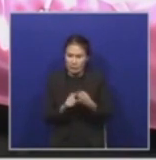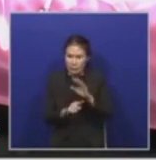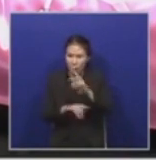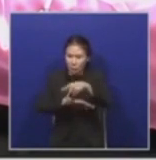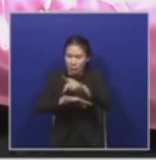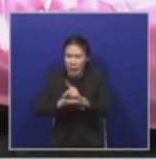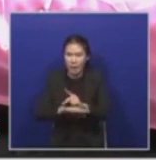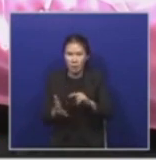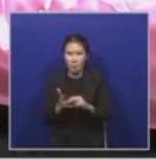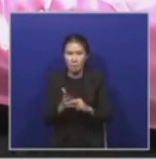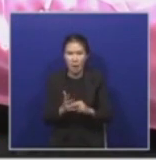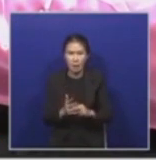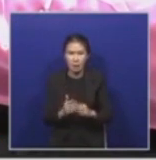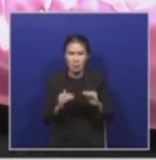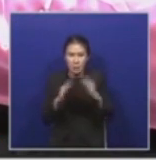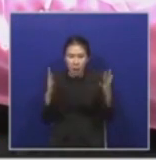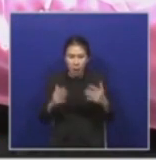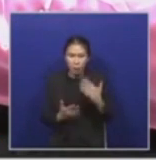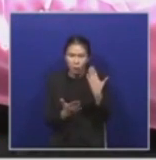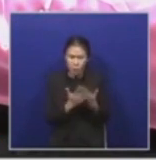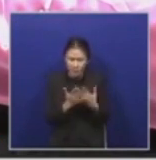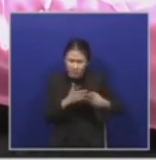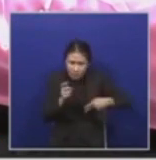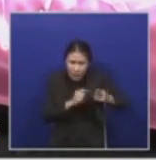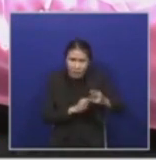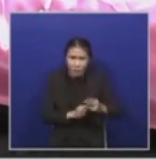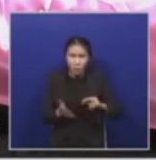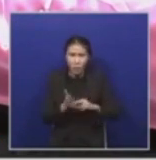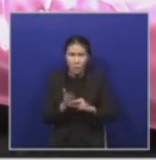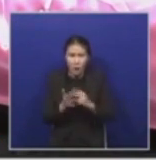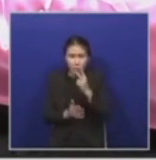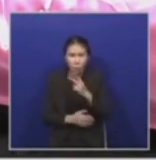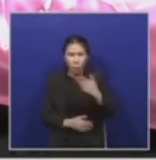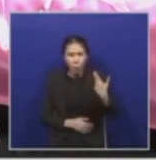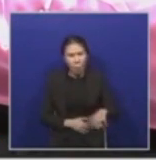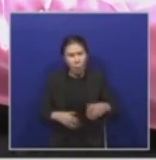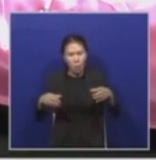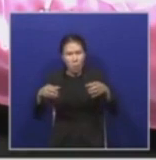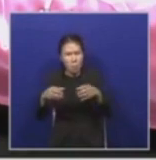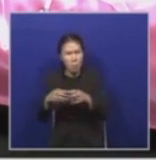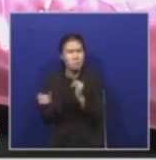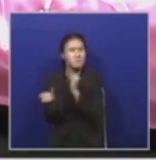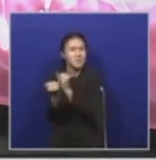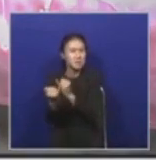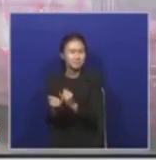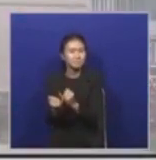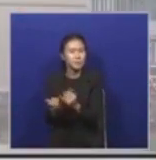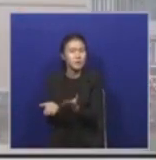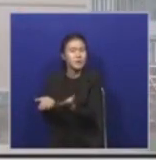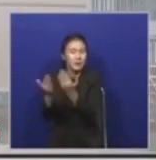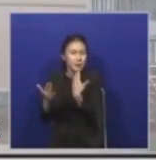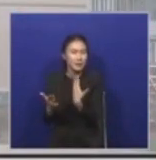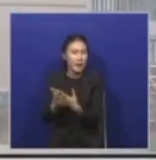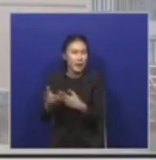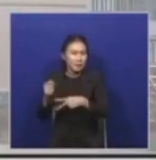าอีกเนี่ยเสียเวลาไอ้ก้อนใหญ่ๆเนี่ยโอ้โหของพรรคพวกตัวเองไม่ค่อยตัดถ้าเป็นเรื่องของพรร